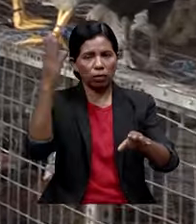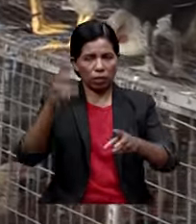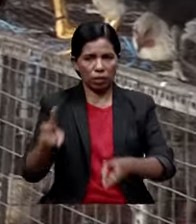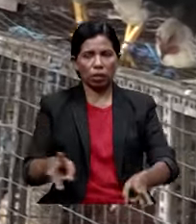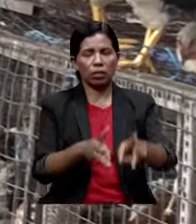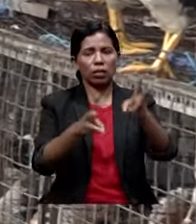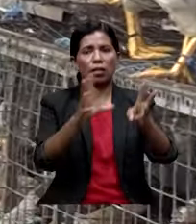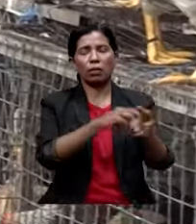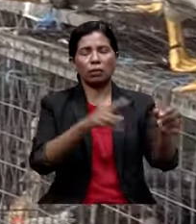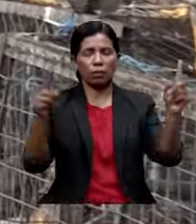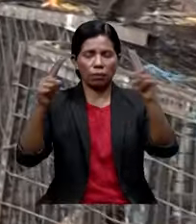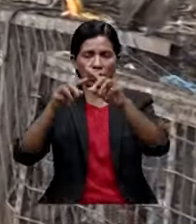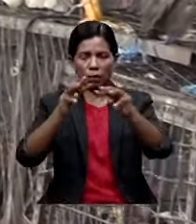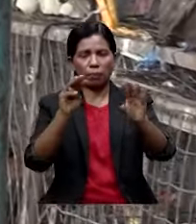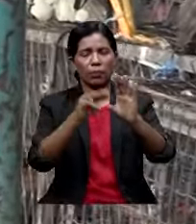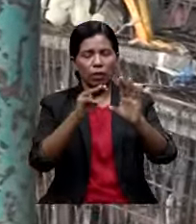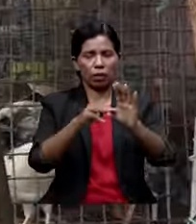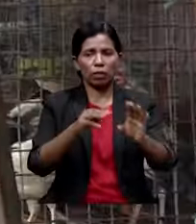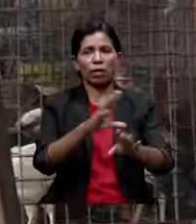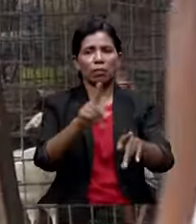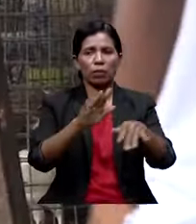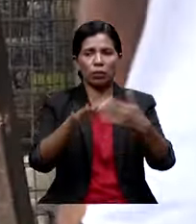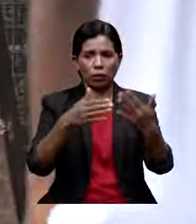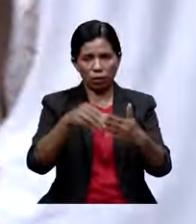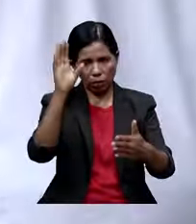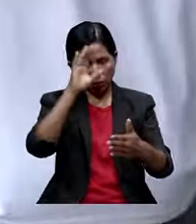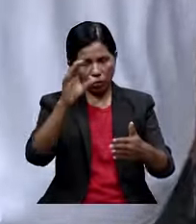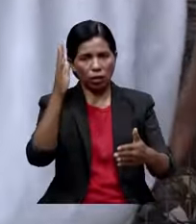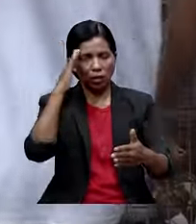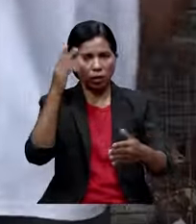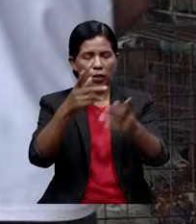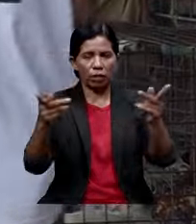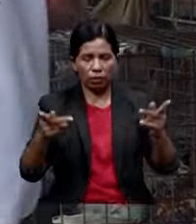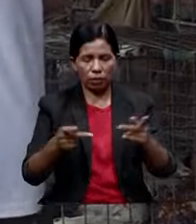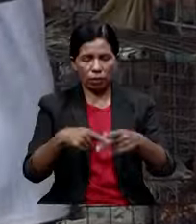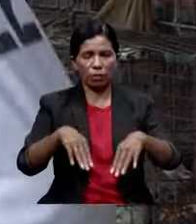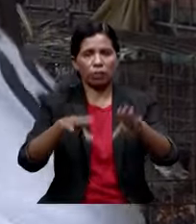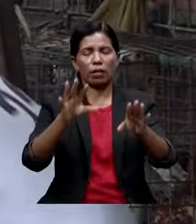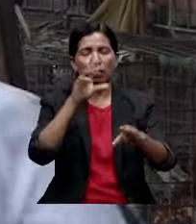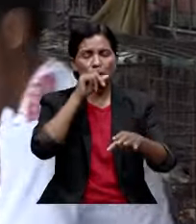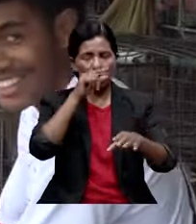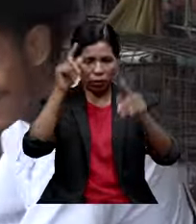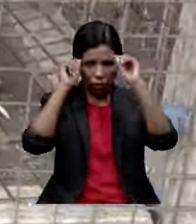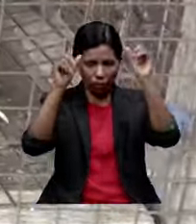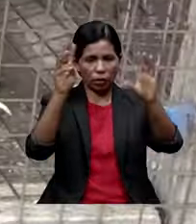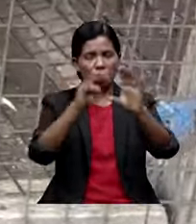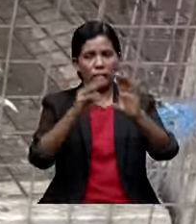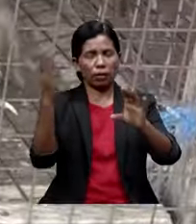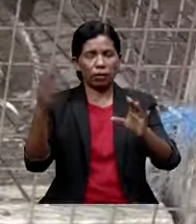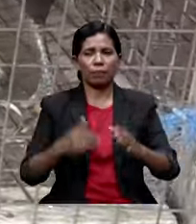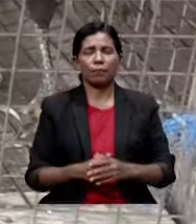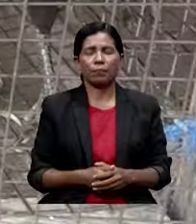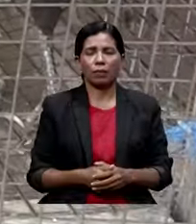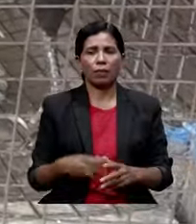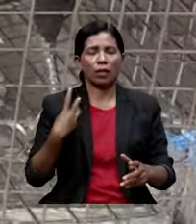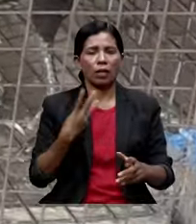inin ba merkadu man lewana nune komprador sira bele buka hodi hatene fatin faan manu timor nian ia merkadu refere. Man salaiha be an